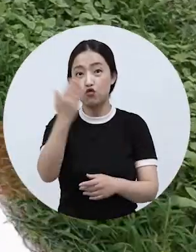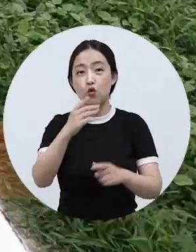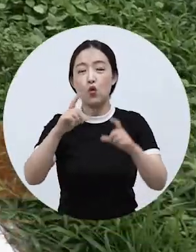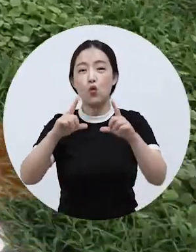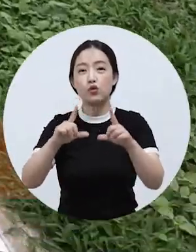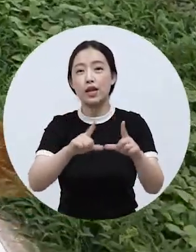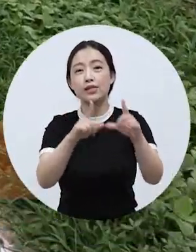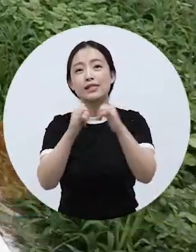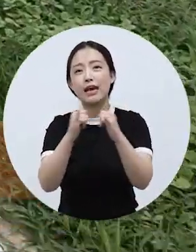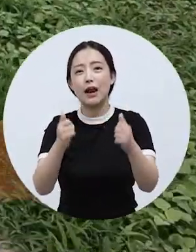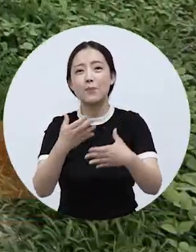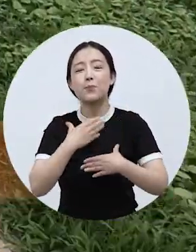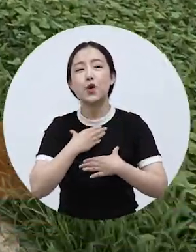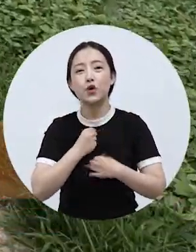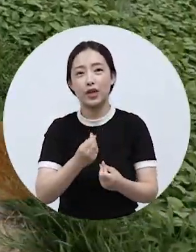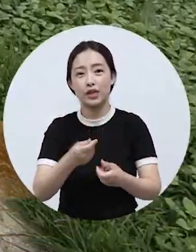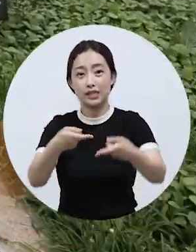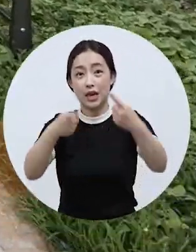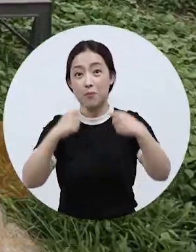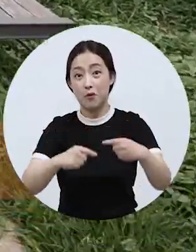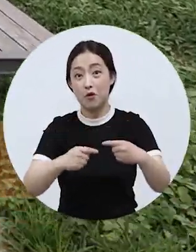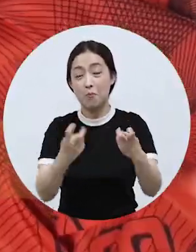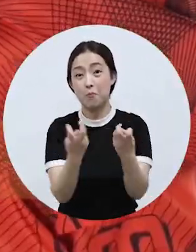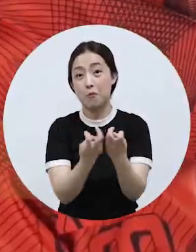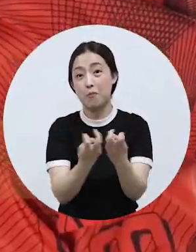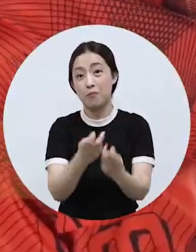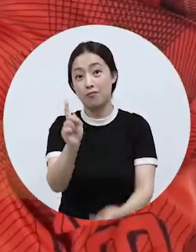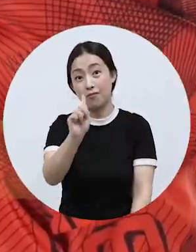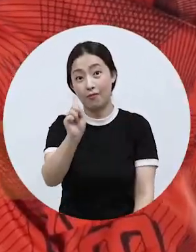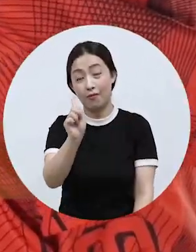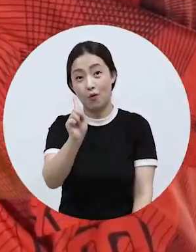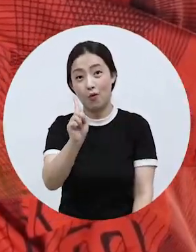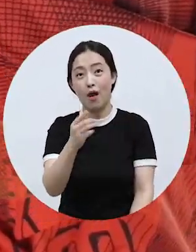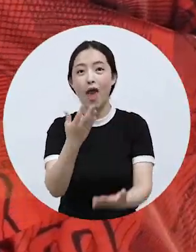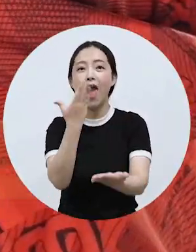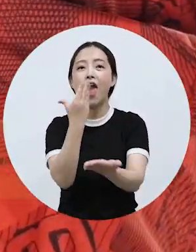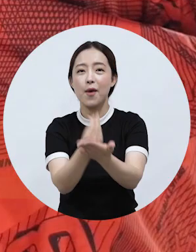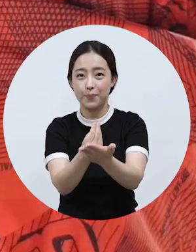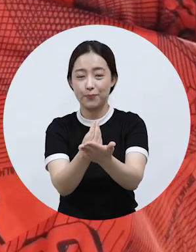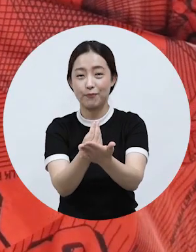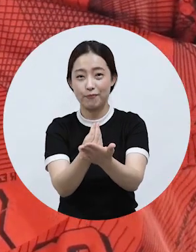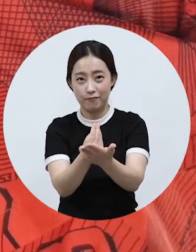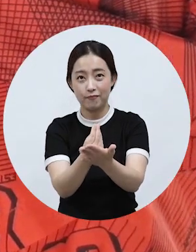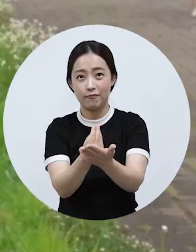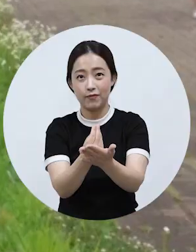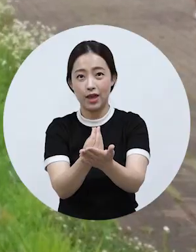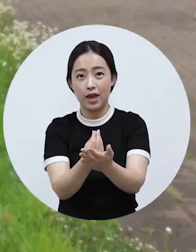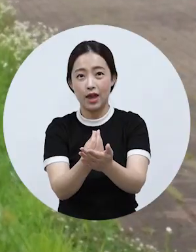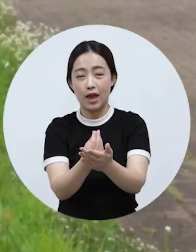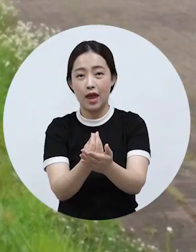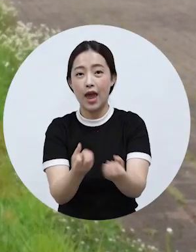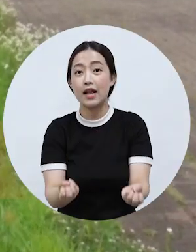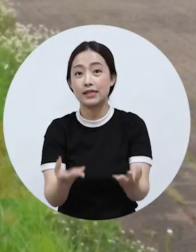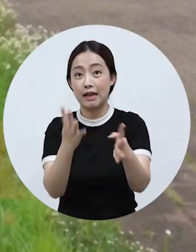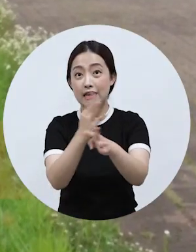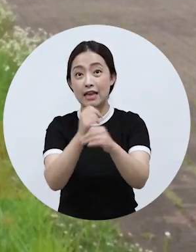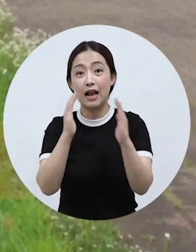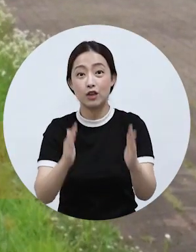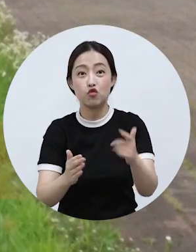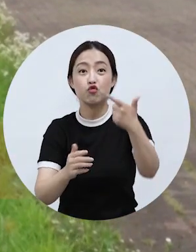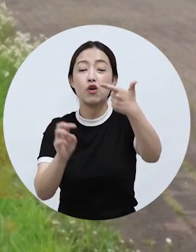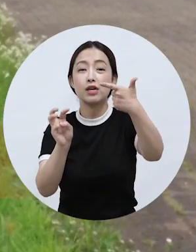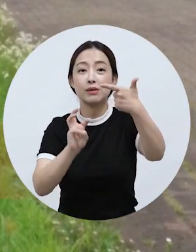행사는 주민들이 편안하게 참여할 수 있도록 앱을 통해 참여가 가능한데요. 행사는 6월